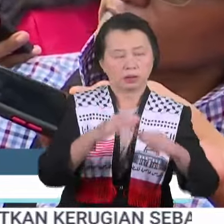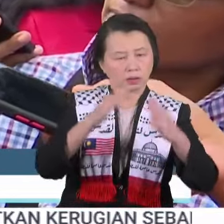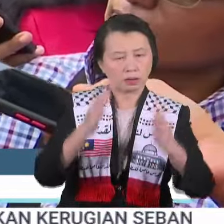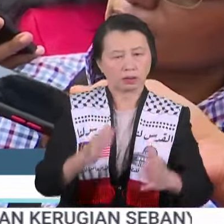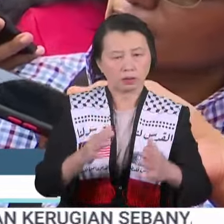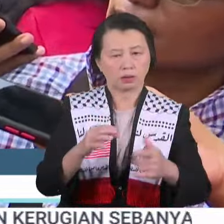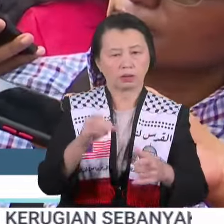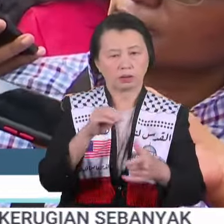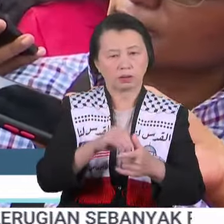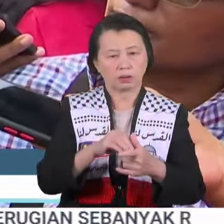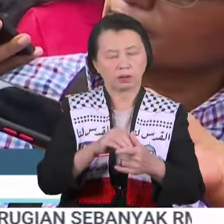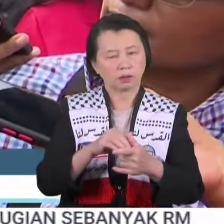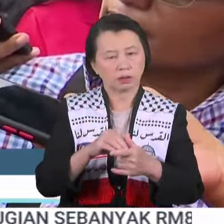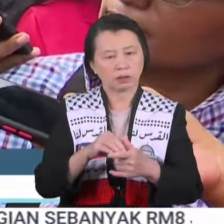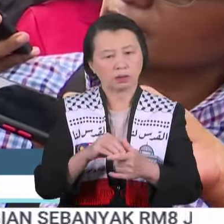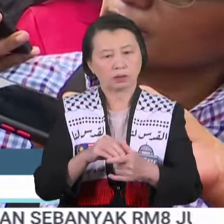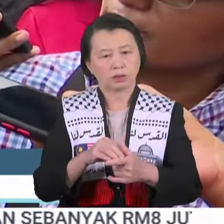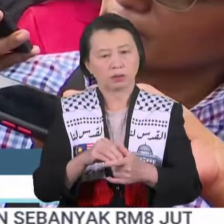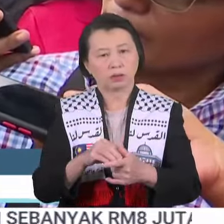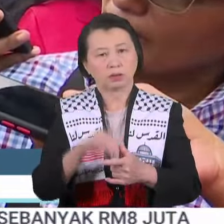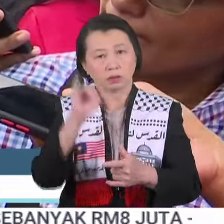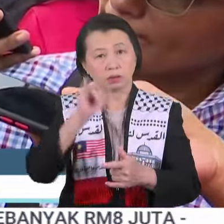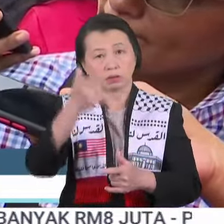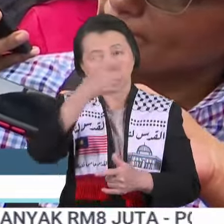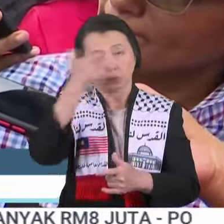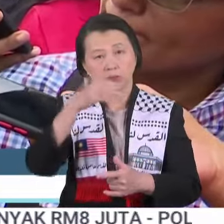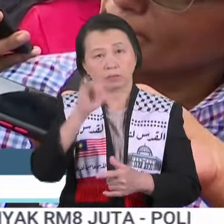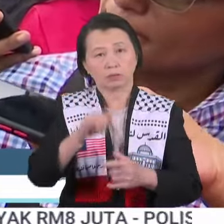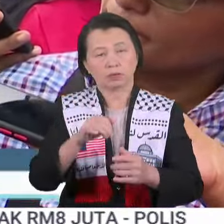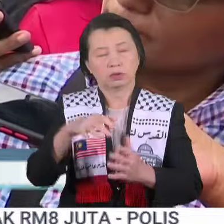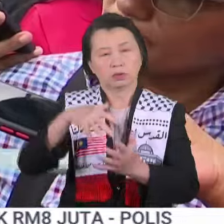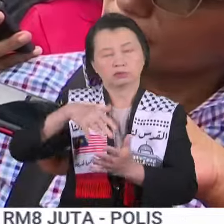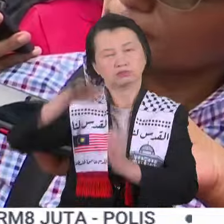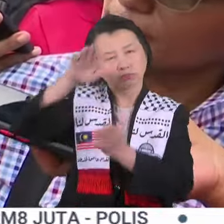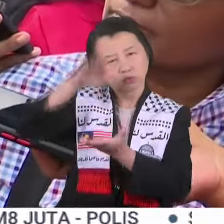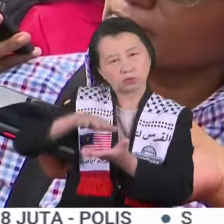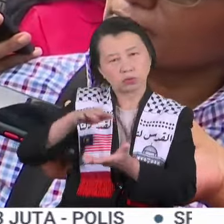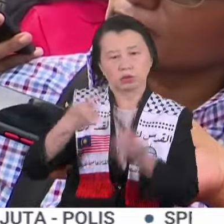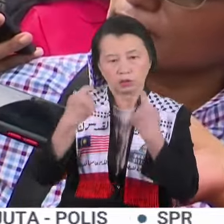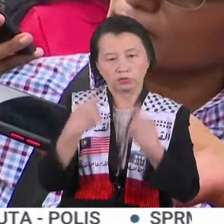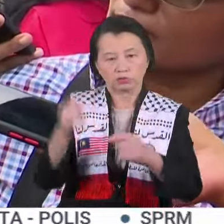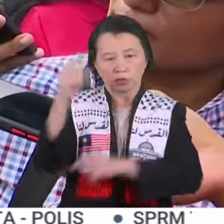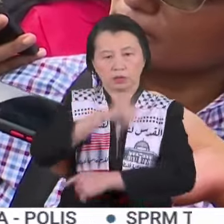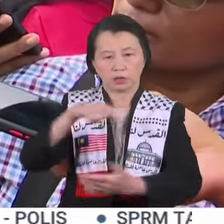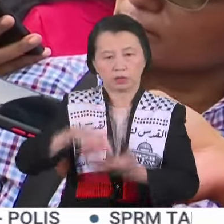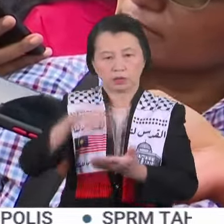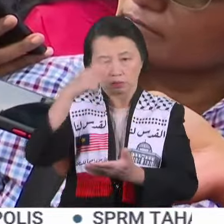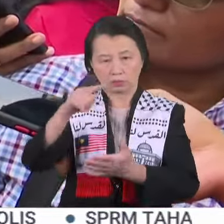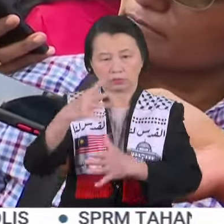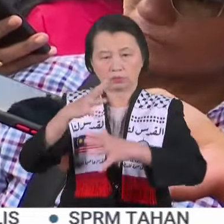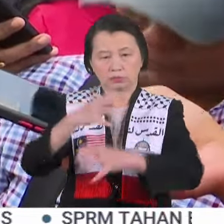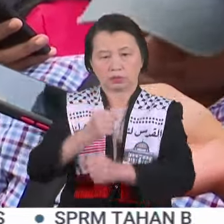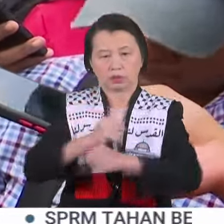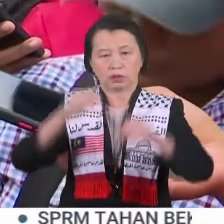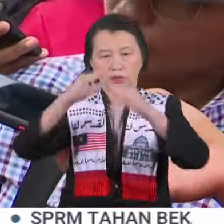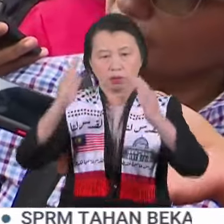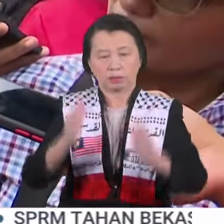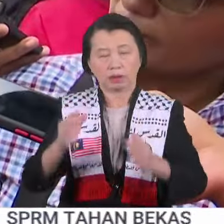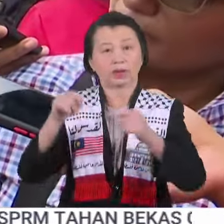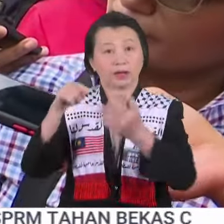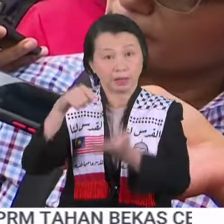untuk dilebihkan. Mana yang penjayaan yang kurang, memang kita akan cuba untuk hari ini untuk dapatkan di balai-balai